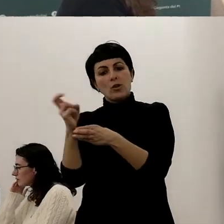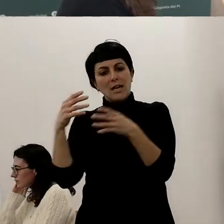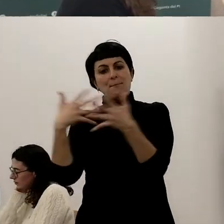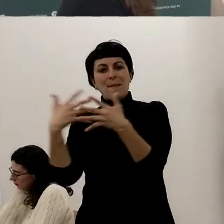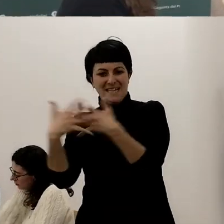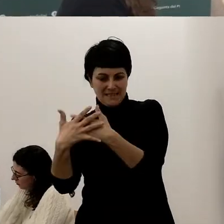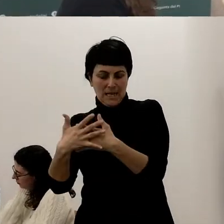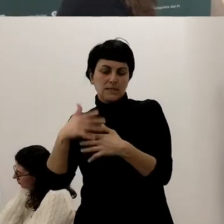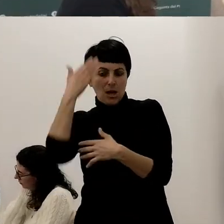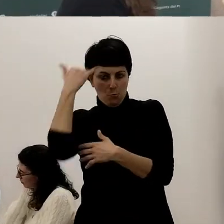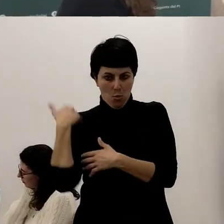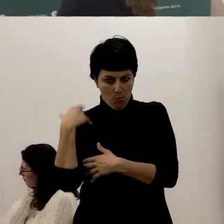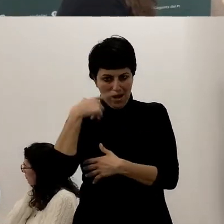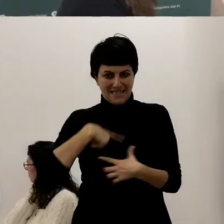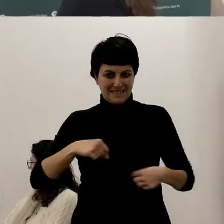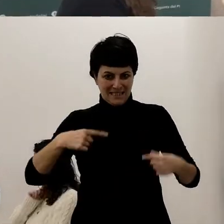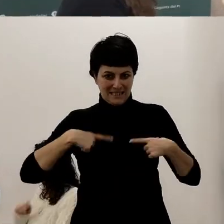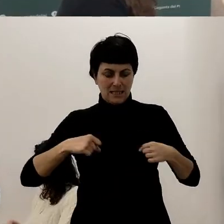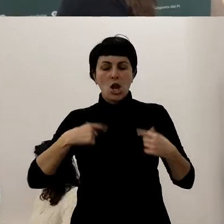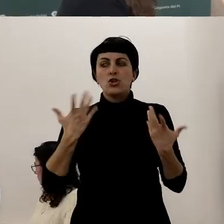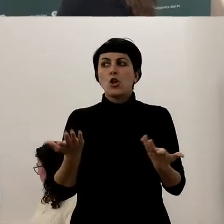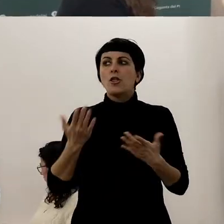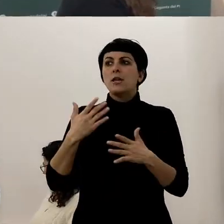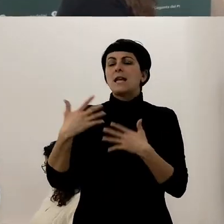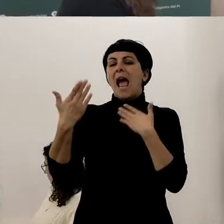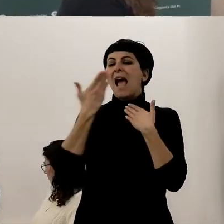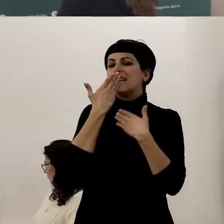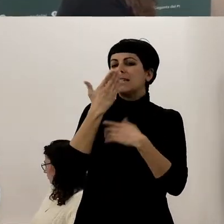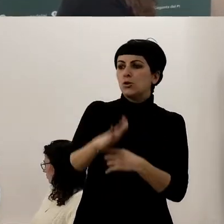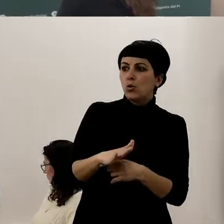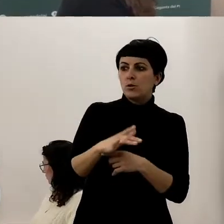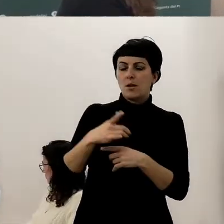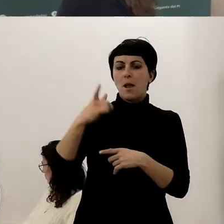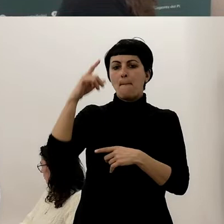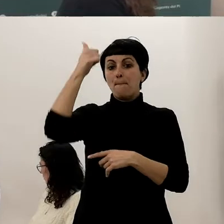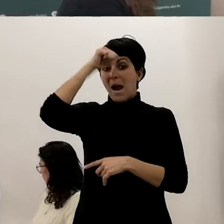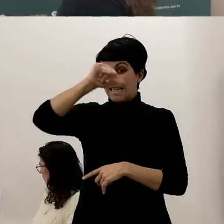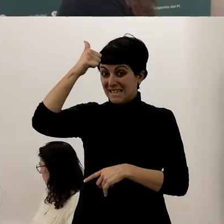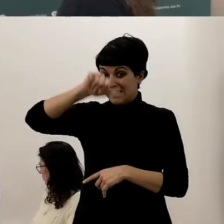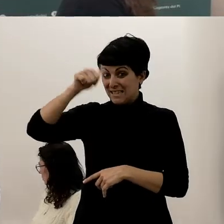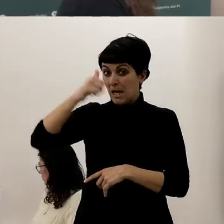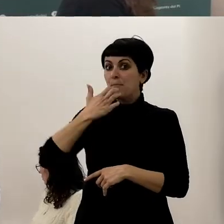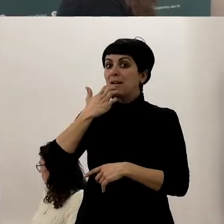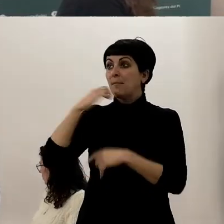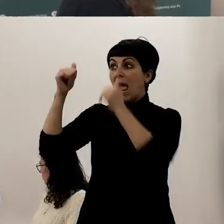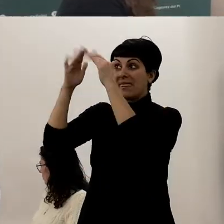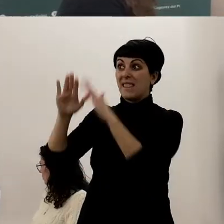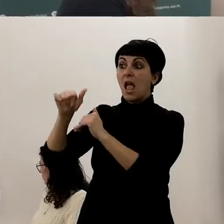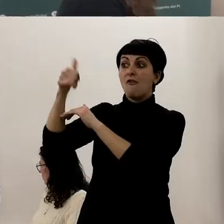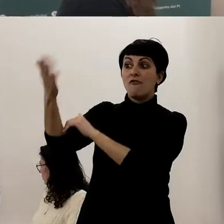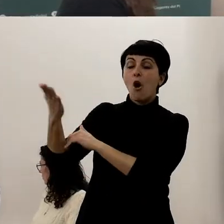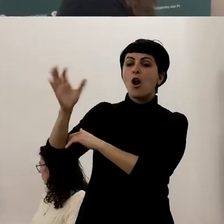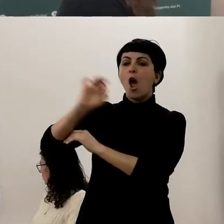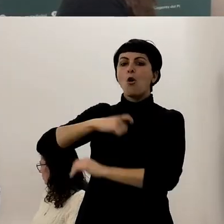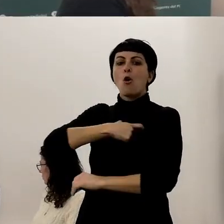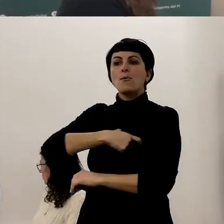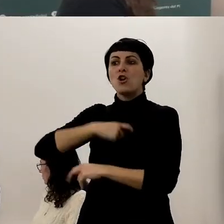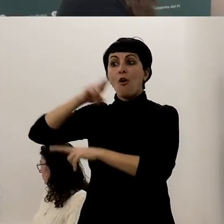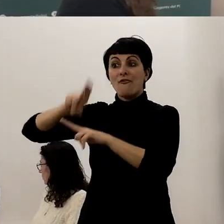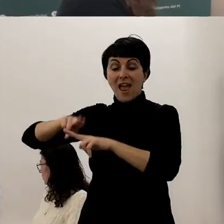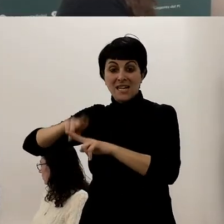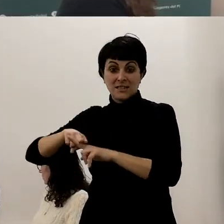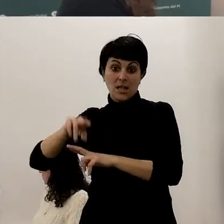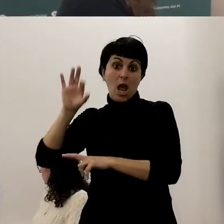cas, d'actituds masclistes que haguem pogut rebre des d'entitats de fora o de la comissió de festes o així a